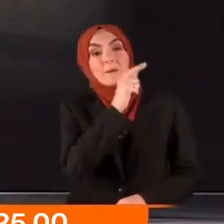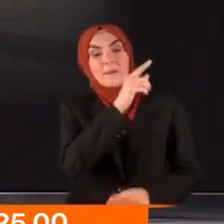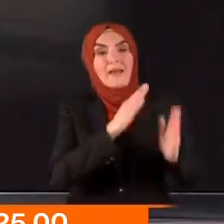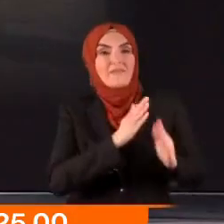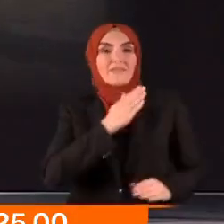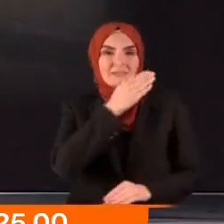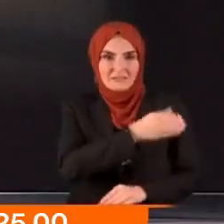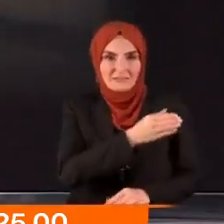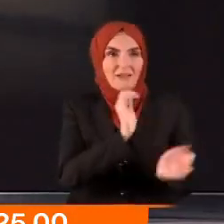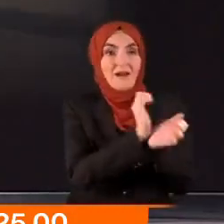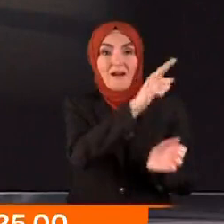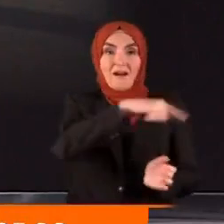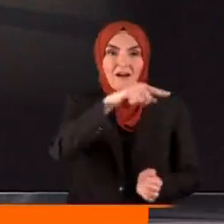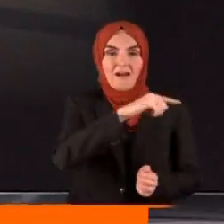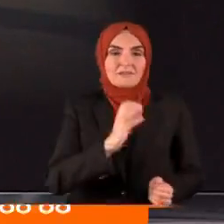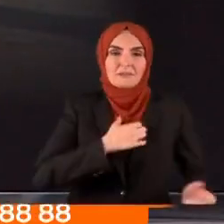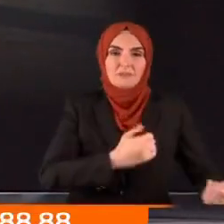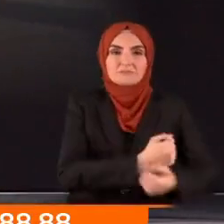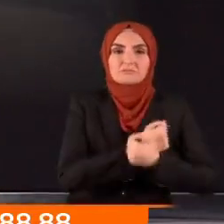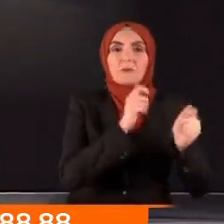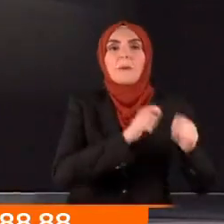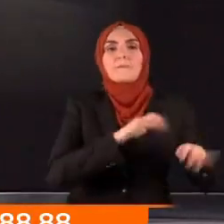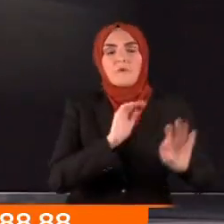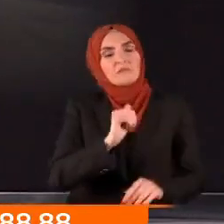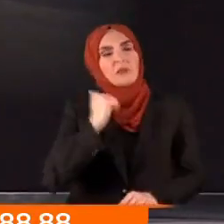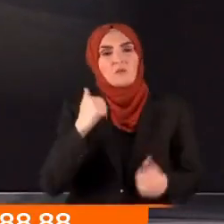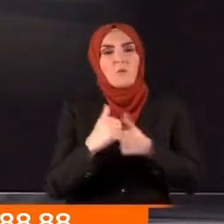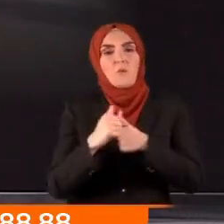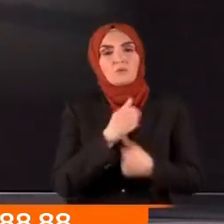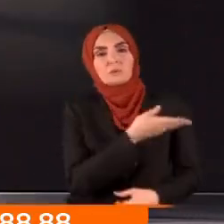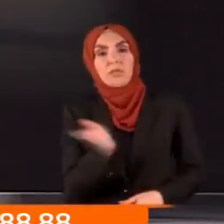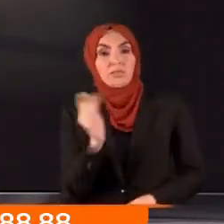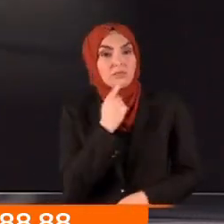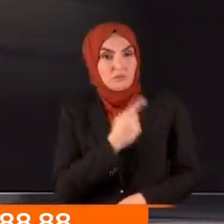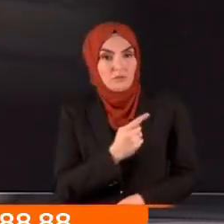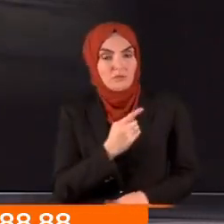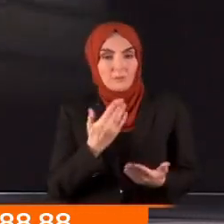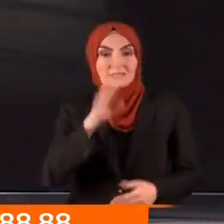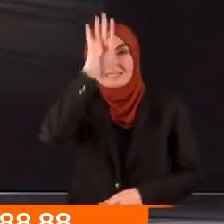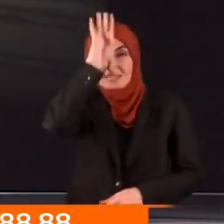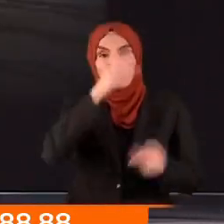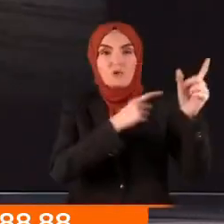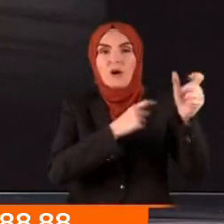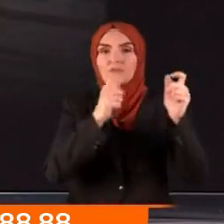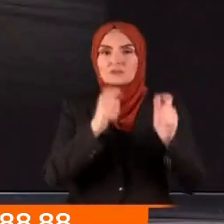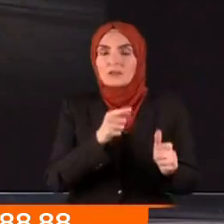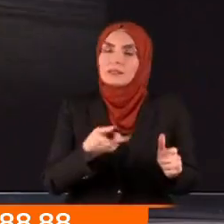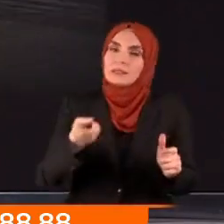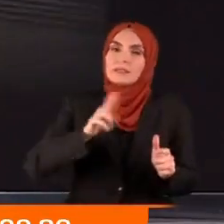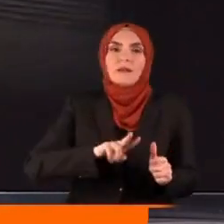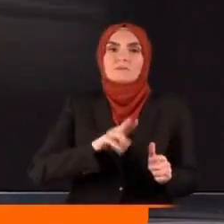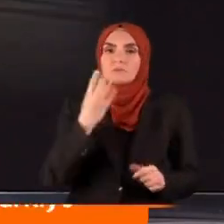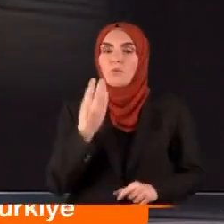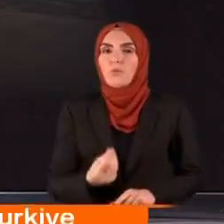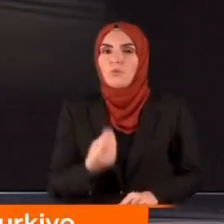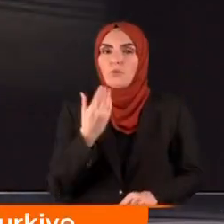çıkmıyor ve maalesef o da kocasına geri gönderiyor. Şimdi İstanbul Avcılar'da ise bunun tam tersi bir durum yaşandı. Kızlarının